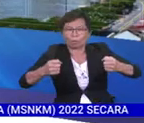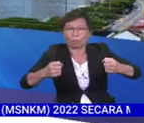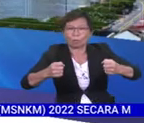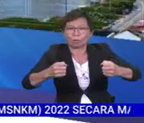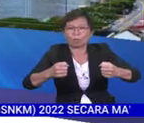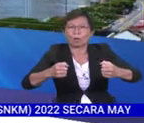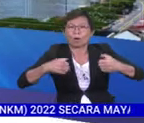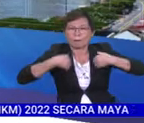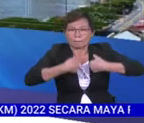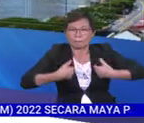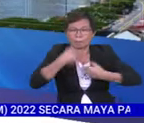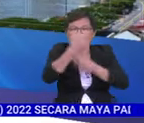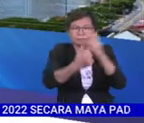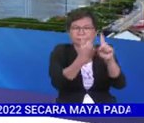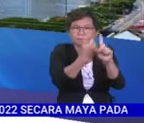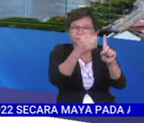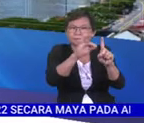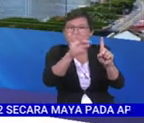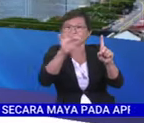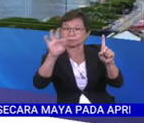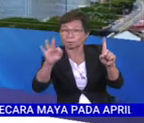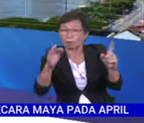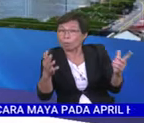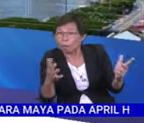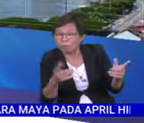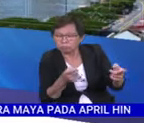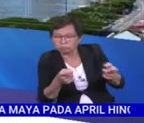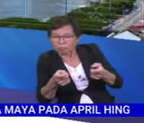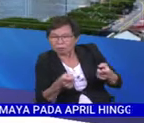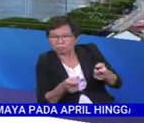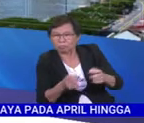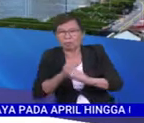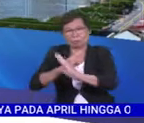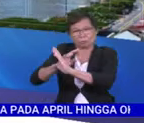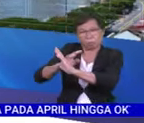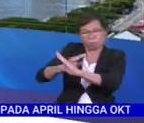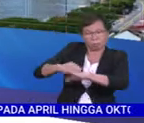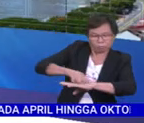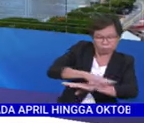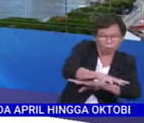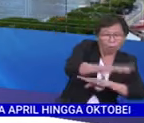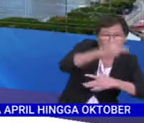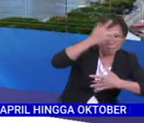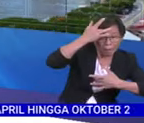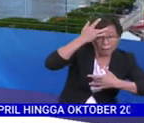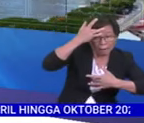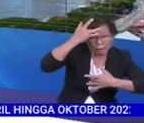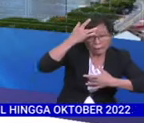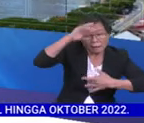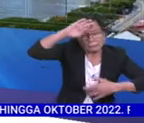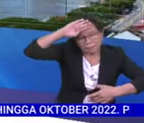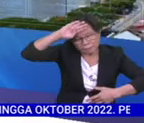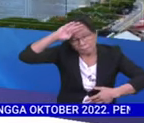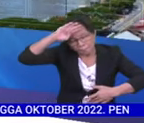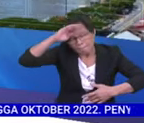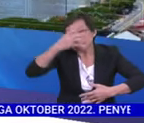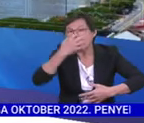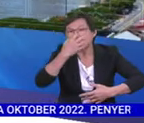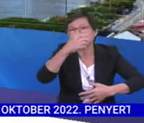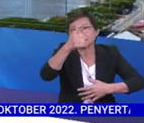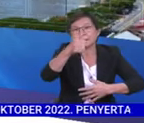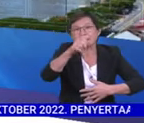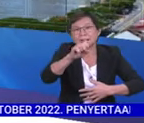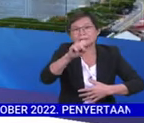veterna 1999 sebagai langkah kawalan untuk menghalang penularan penyakit demam babi Afrika SF